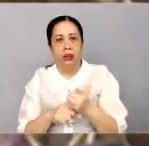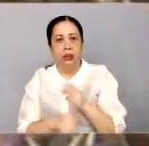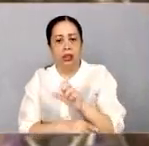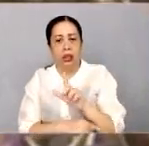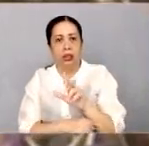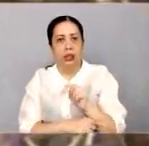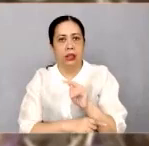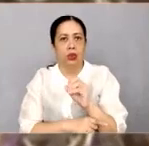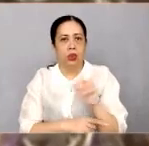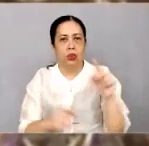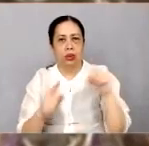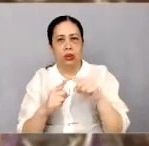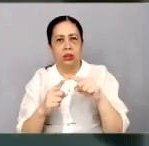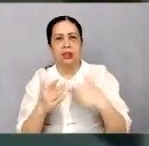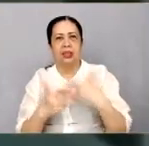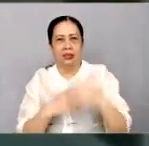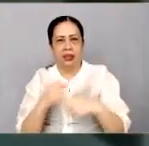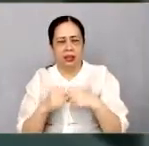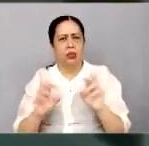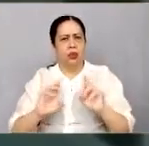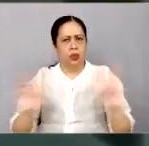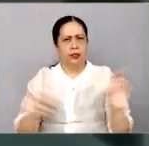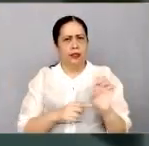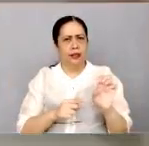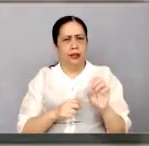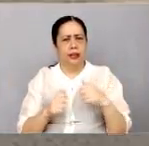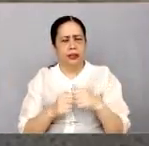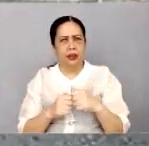magtatagalan hanggang next year para makahanda na tayo lalo sa worst case scenario.